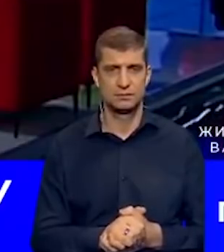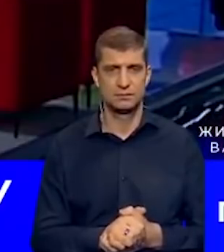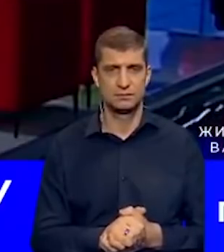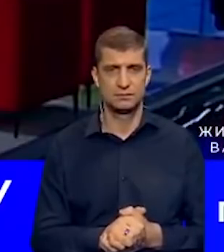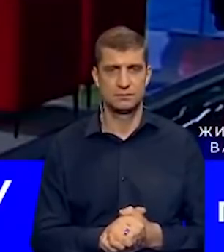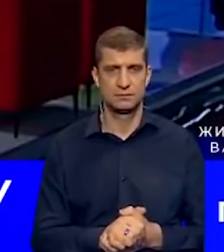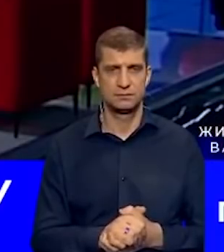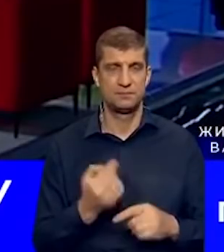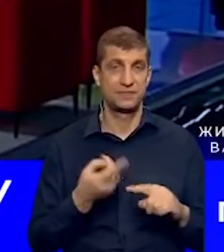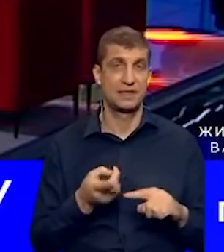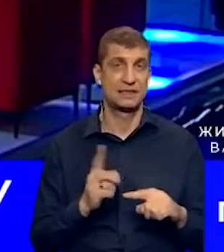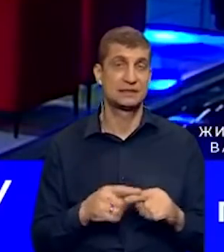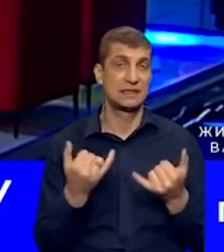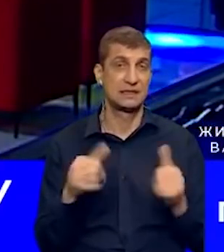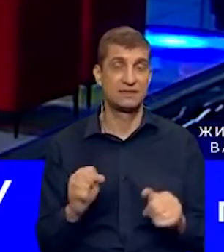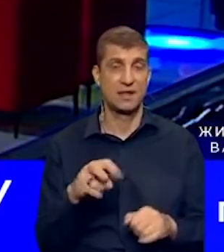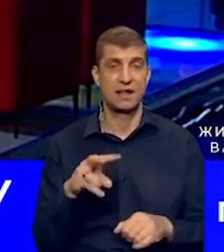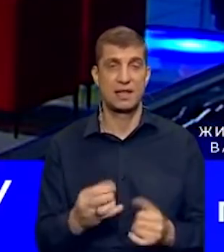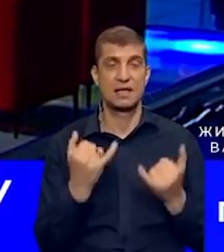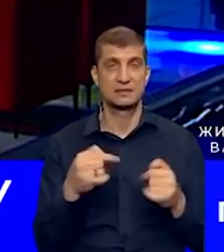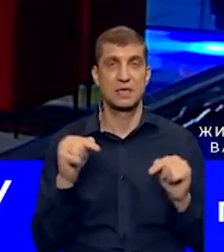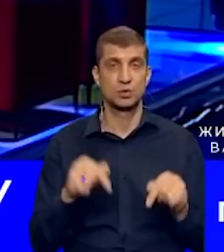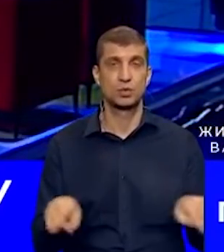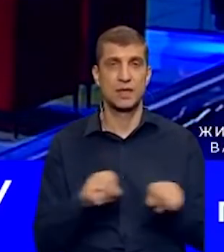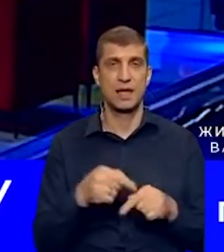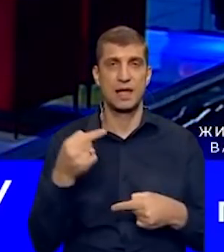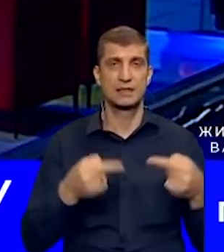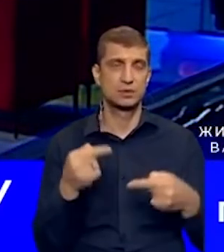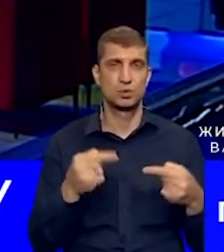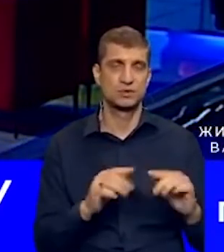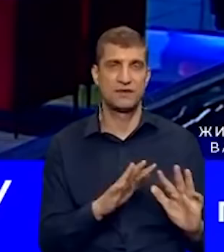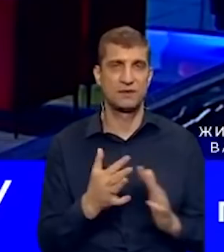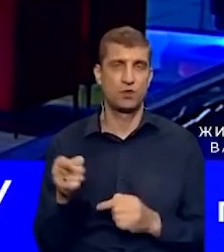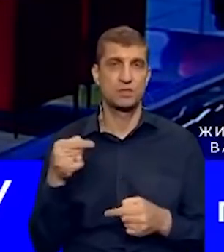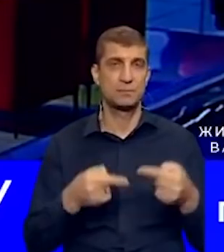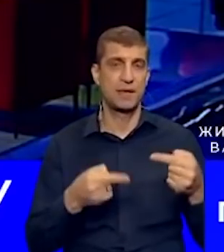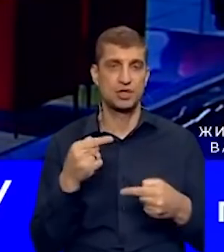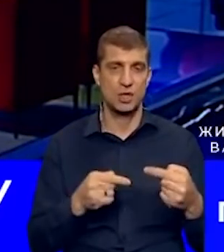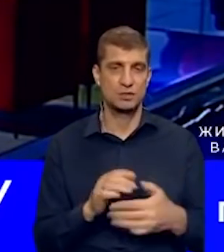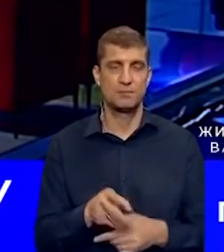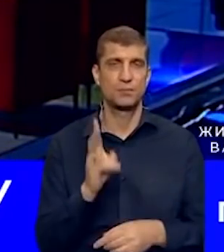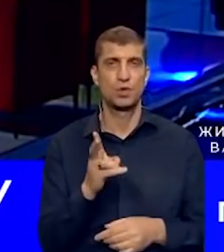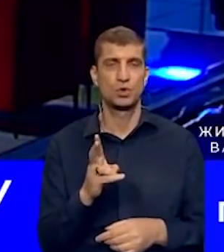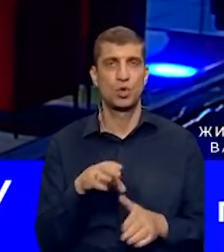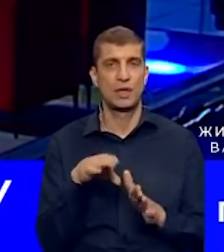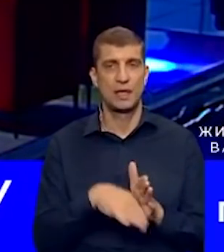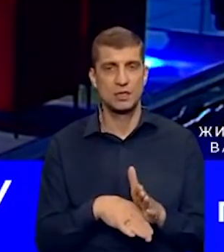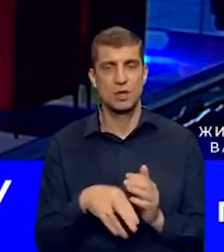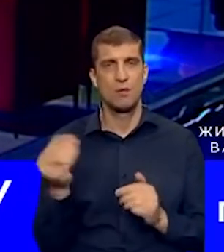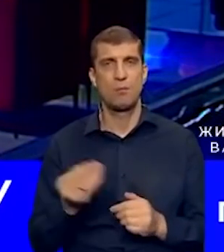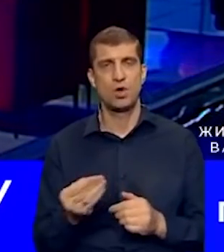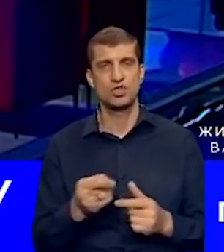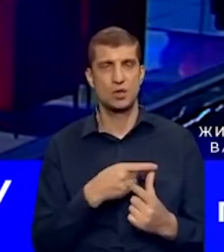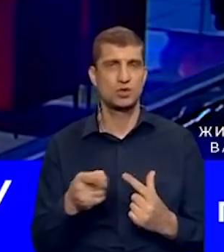Це дивно, але зараз тут така дискусія відбувається. Вони сперечаються, хто гірше, Порошенко